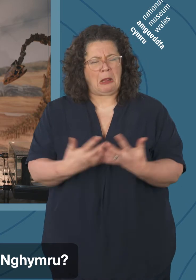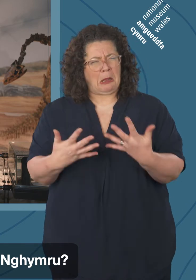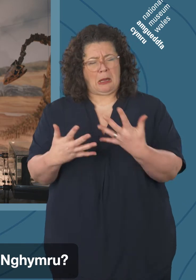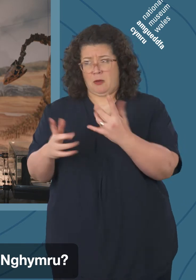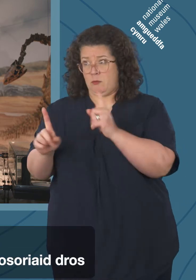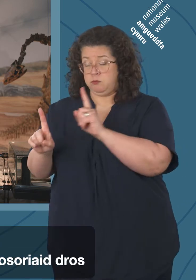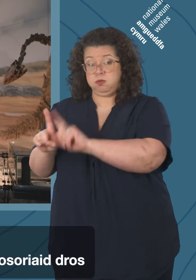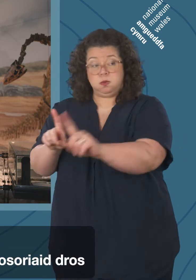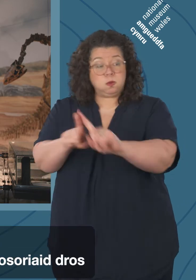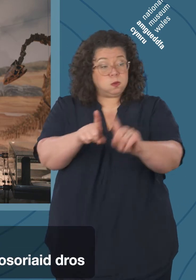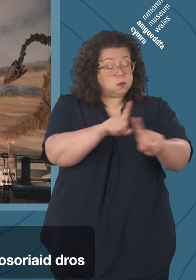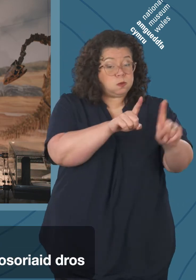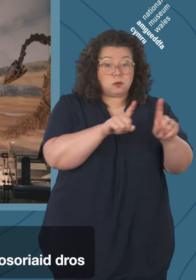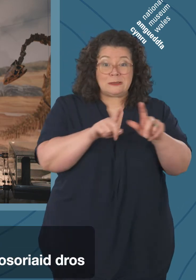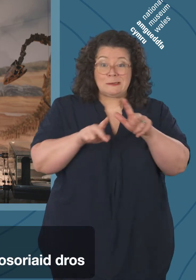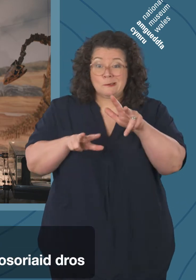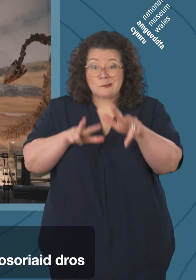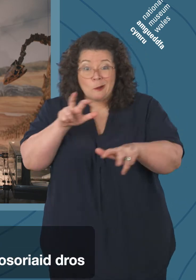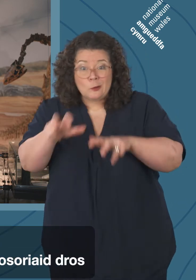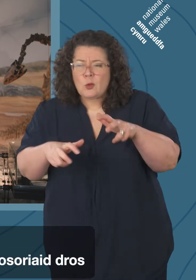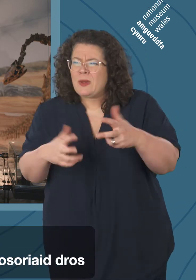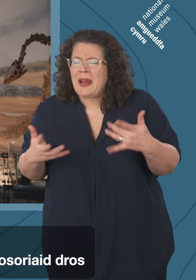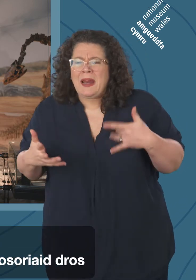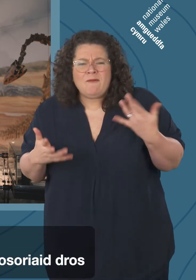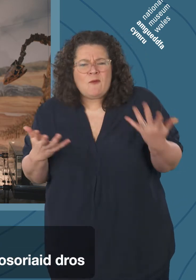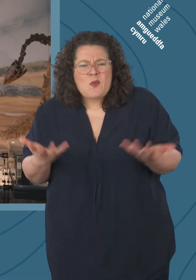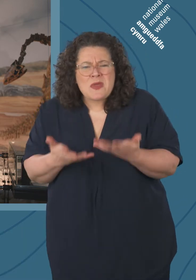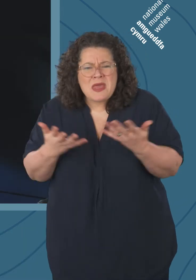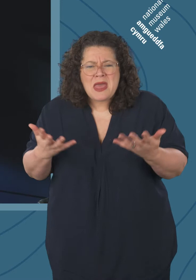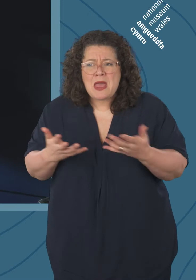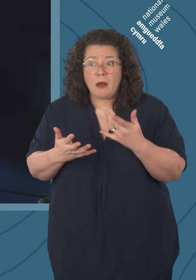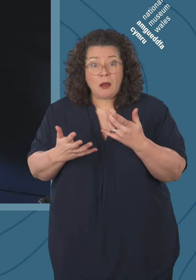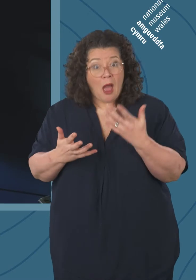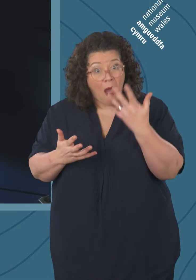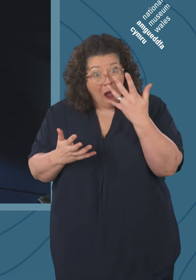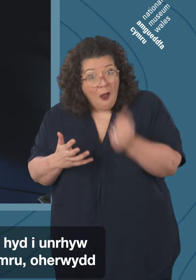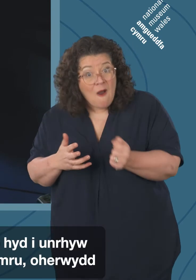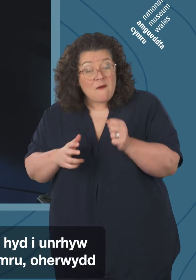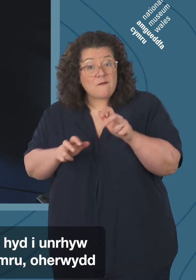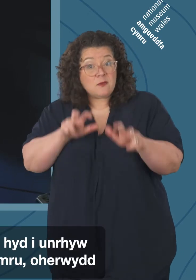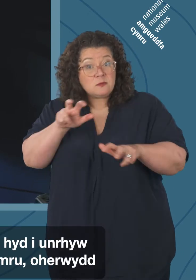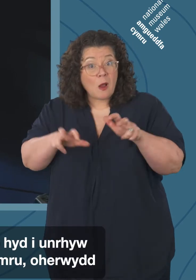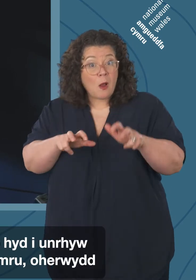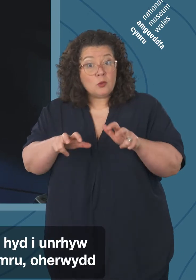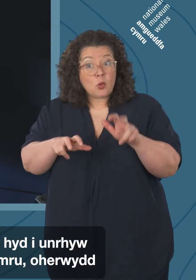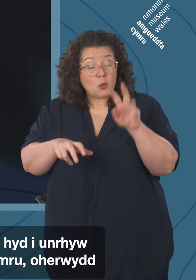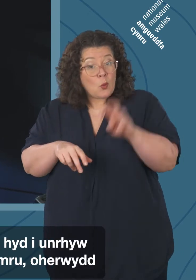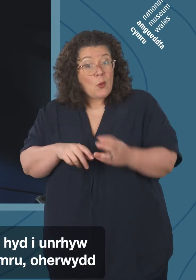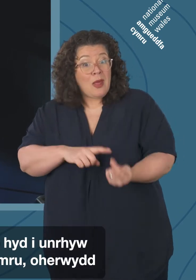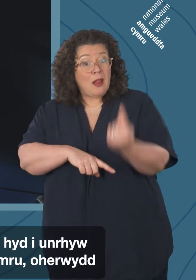ymwry? Roedd môf dod o hyd i ddainosauriad dros y byd i gyd. Yn anffodus,